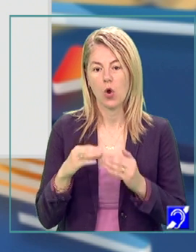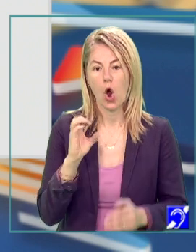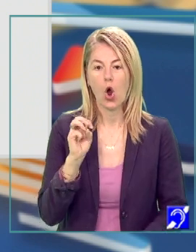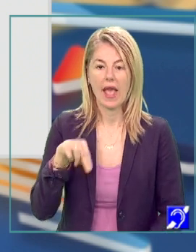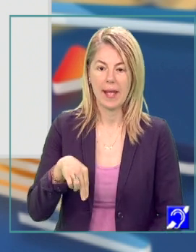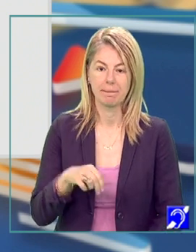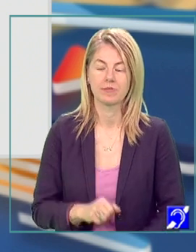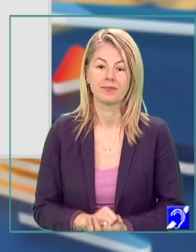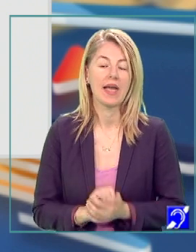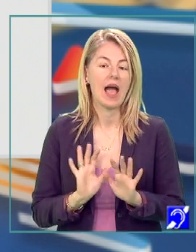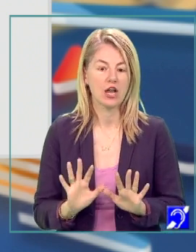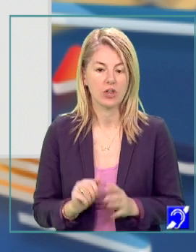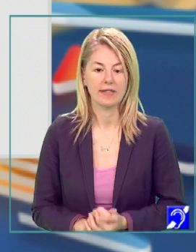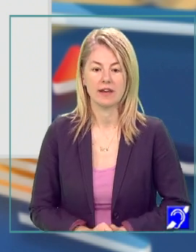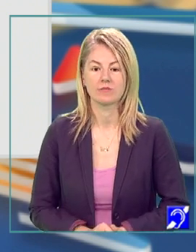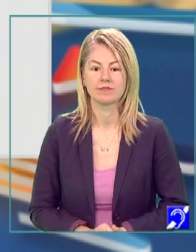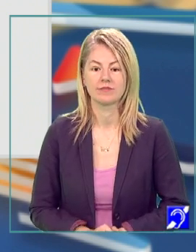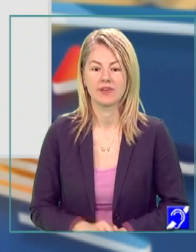OM. Așadar,